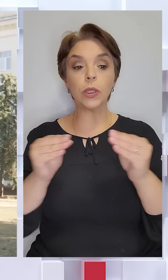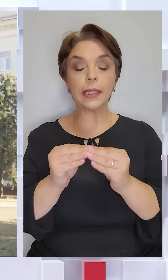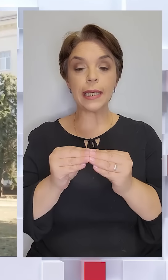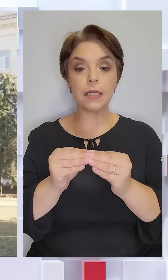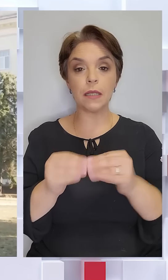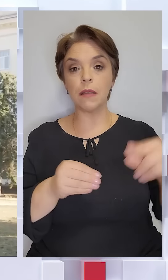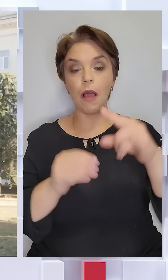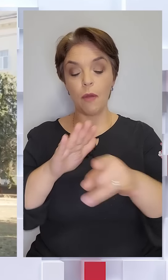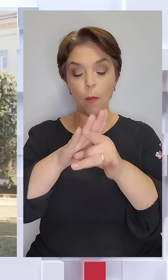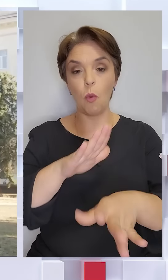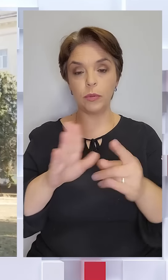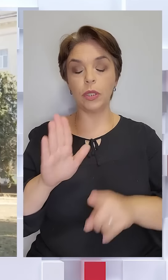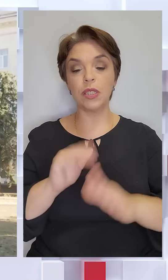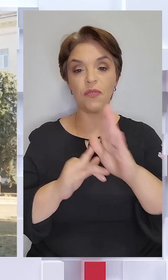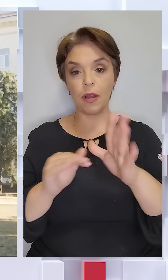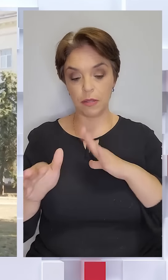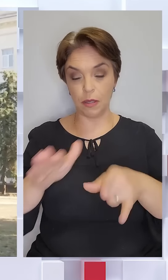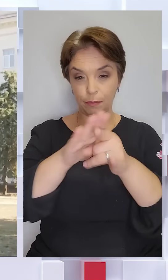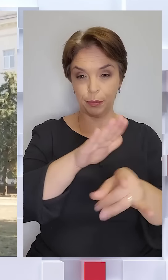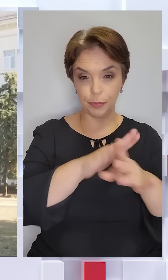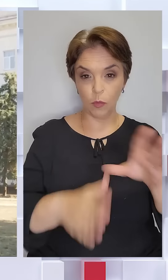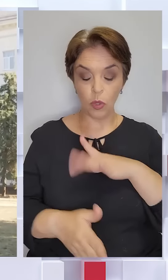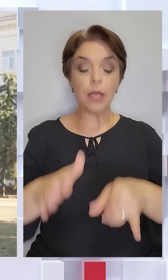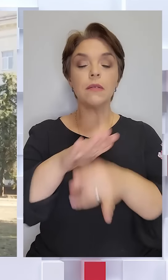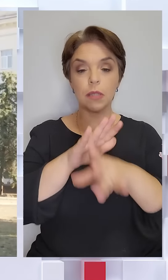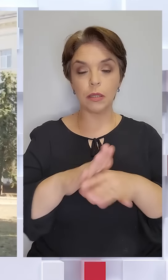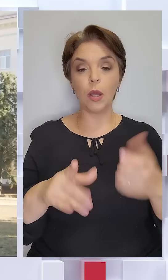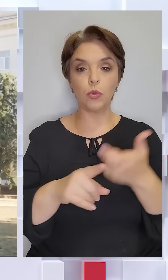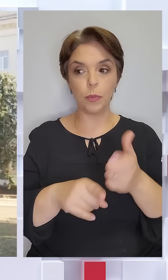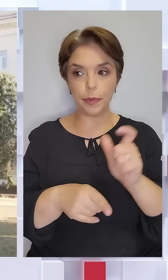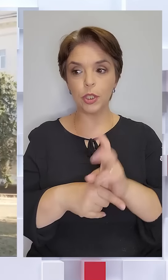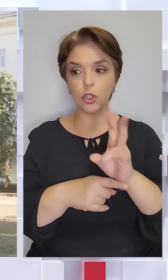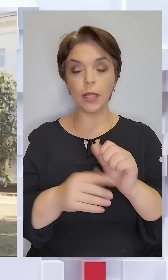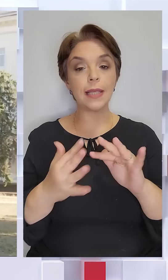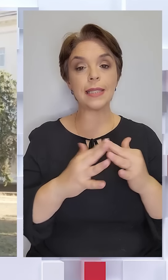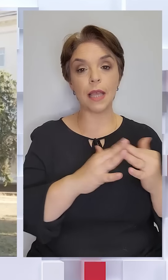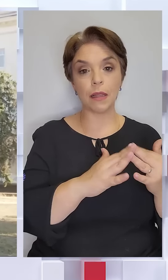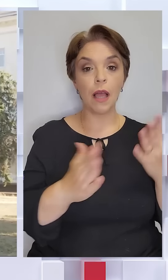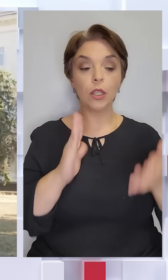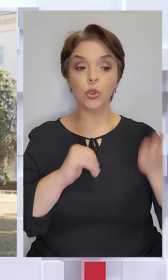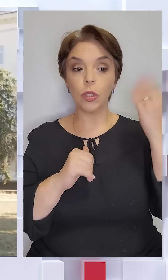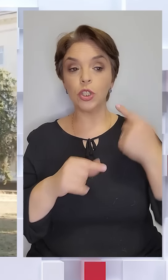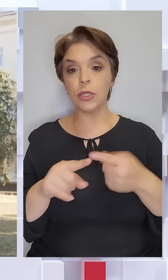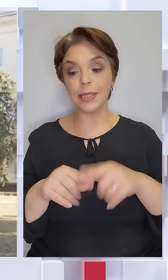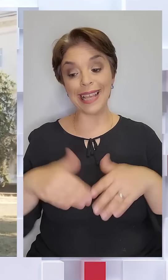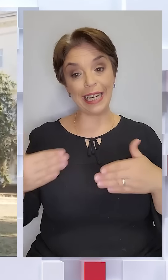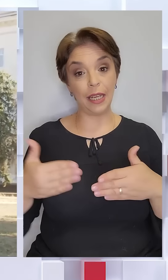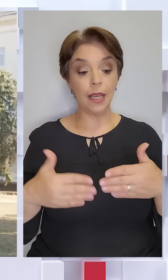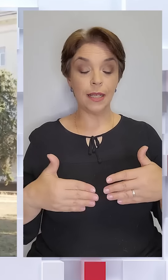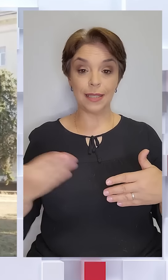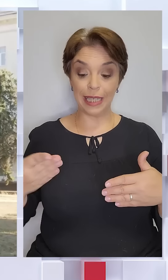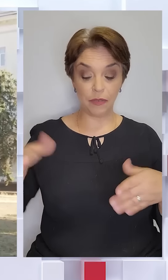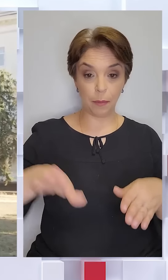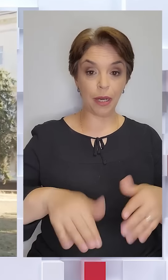110 авіабомб тільки з вересня зараз скинули і скидають більш на села. Якщо раніше це лівий берег